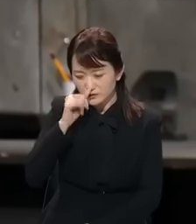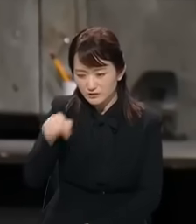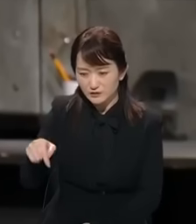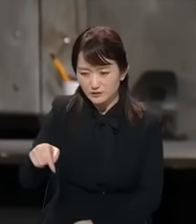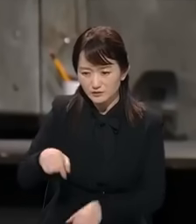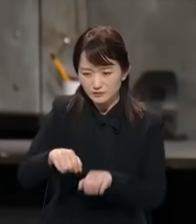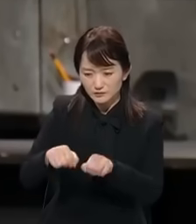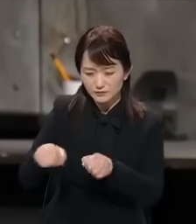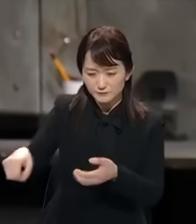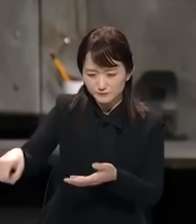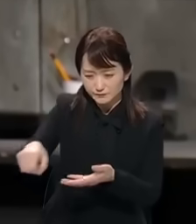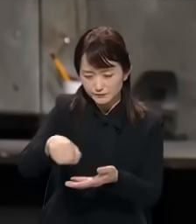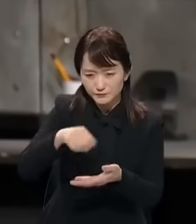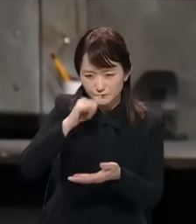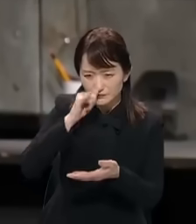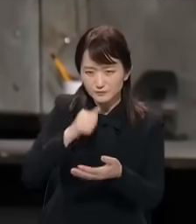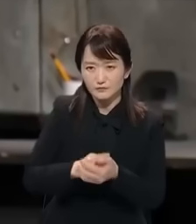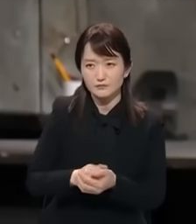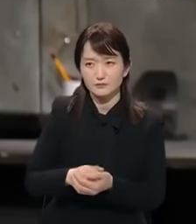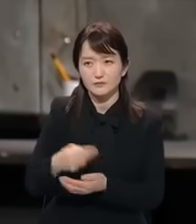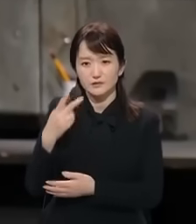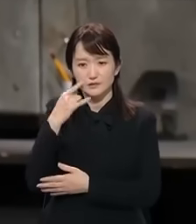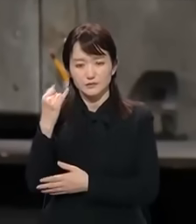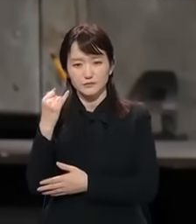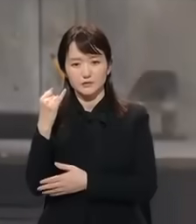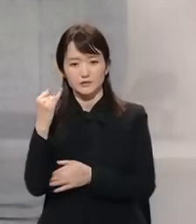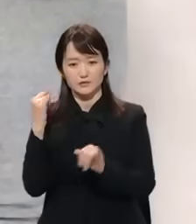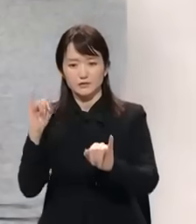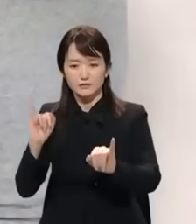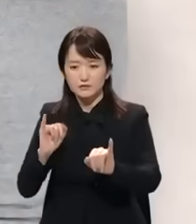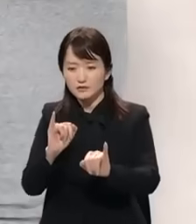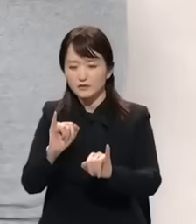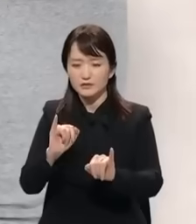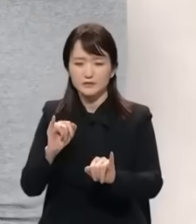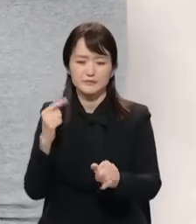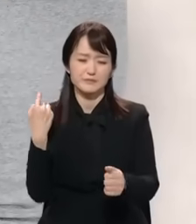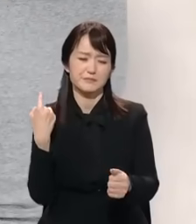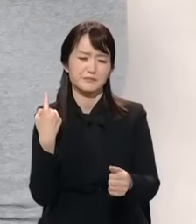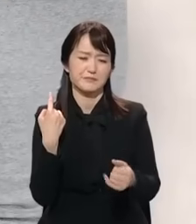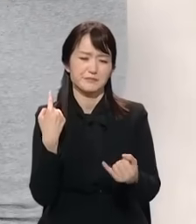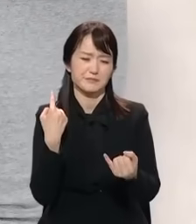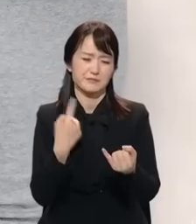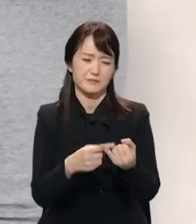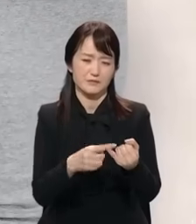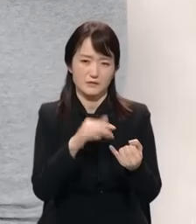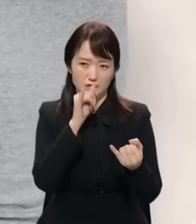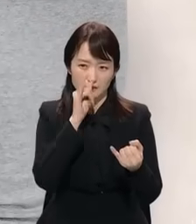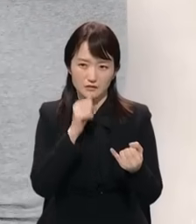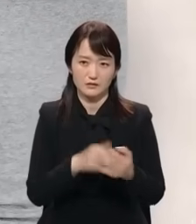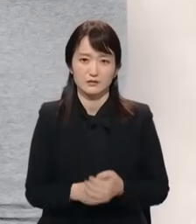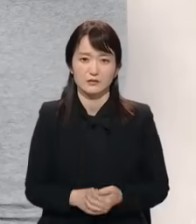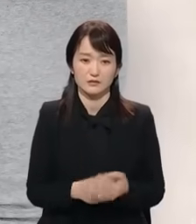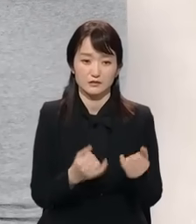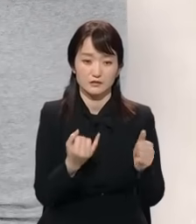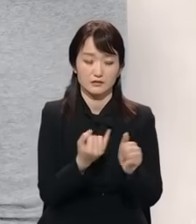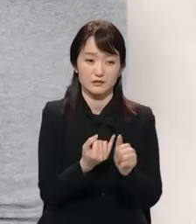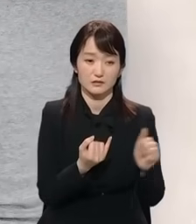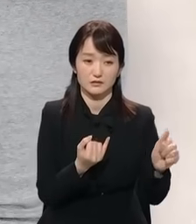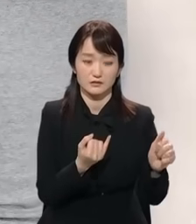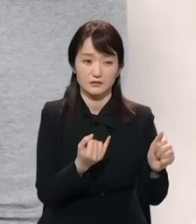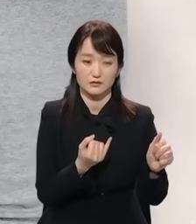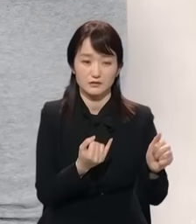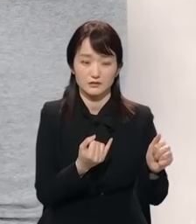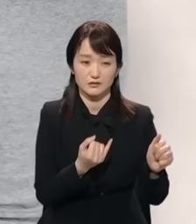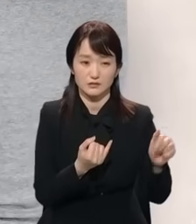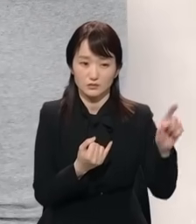시어머니가 와서 뒤에서 이런 말을 했다고 해요 욕설 비싼 얘기를 했던 거 같습니다 말 신랑 없다고이 늦게 다니냐